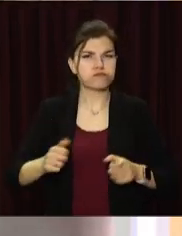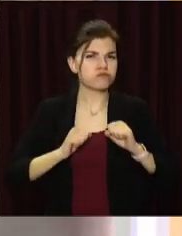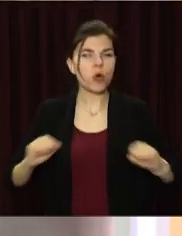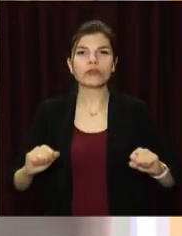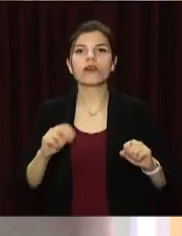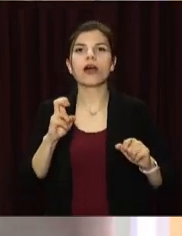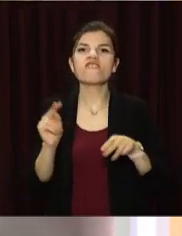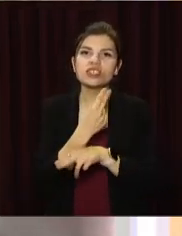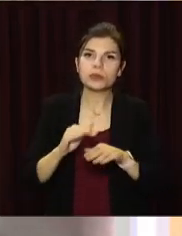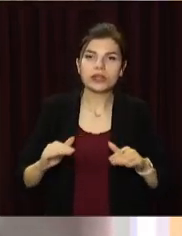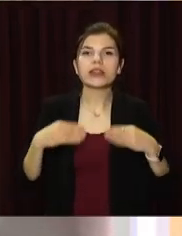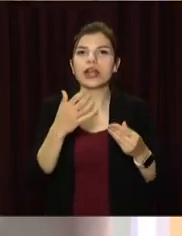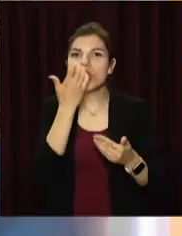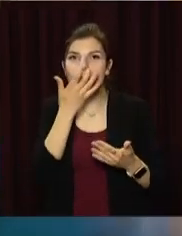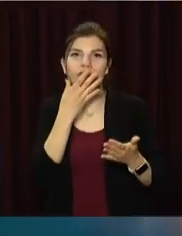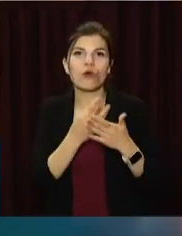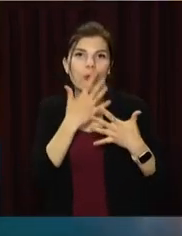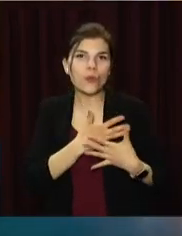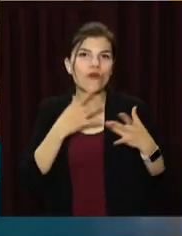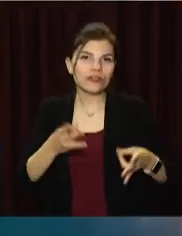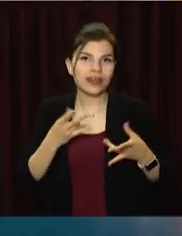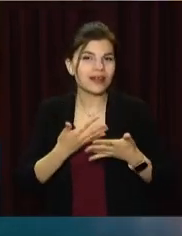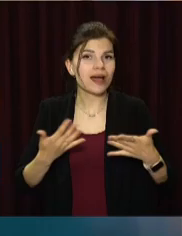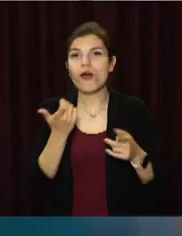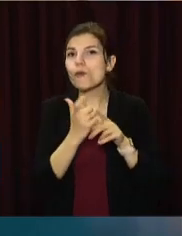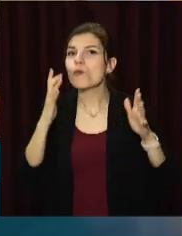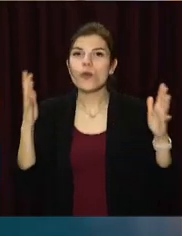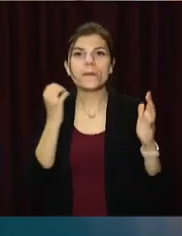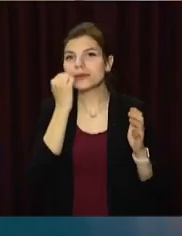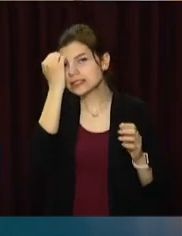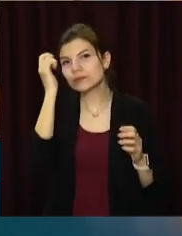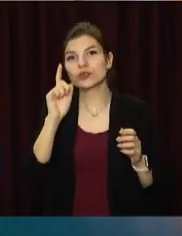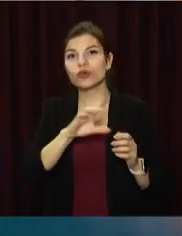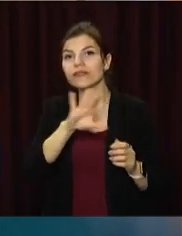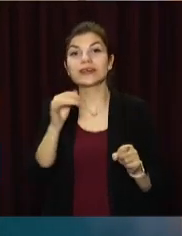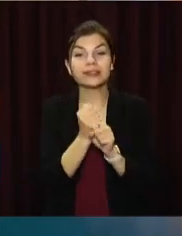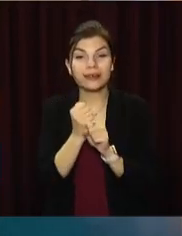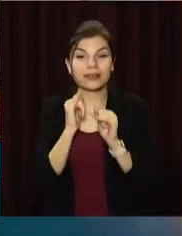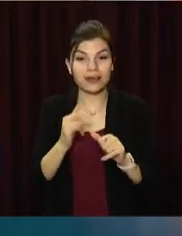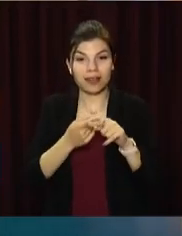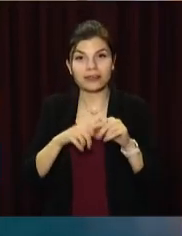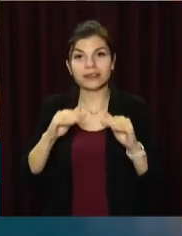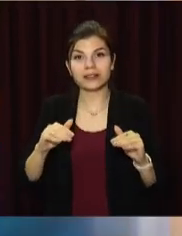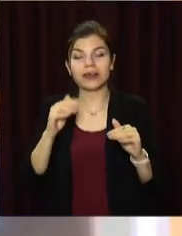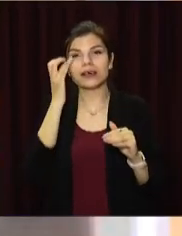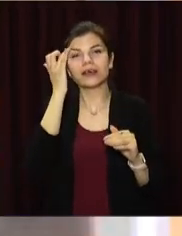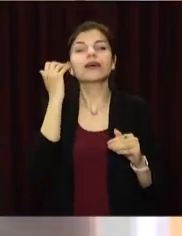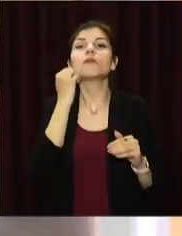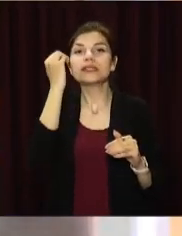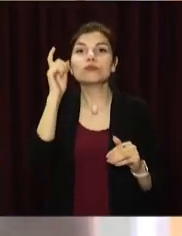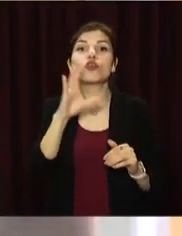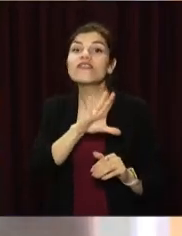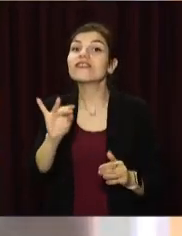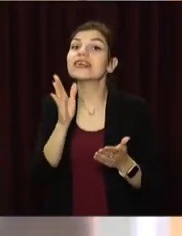дітей, дарить їм свою тепло, дарить їм свою любов. Огромне вам спасибо за те, що ви робите для цих дітей. Спасибо вам за те, що ви